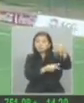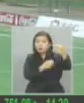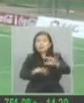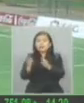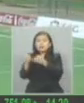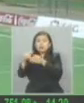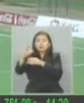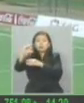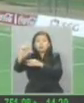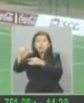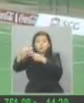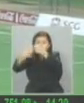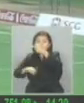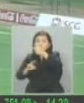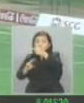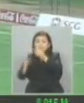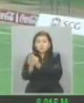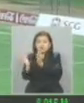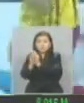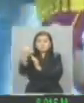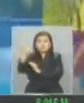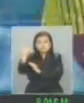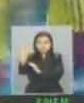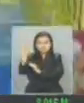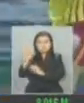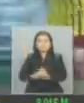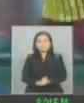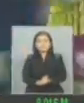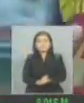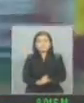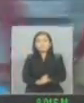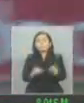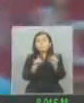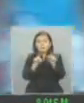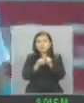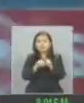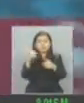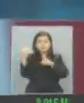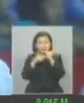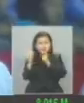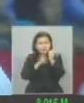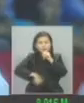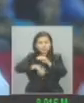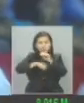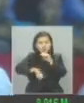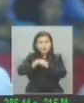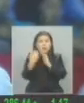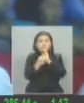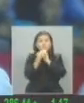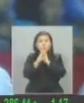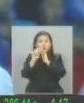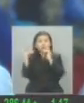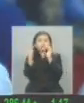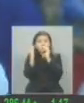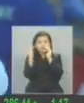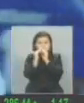อยู่อันดับที่7มี17คะแนนค่ะขณะที่อีกคู่นะคะบุรีรัมย์ PA นั้นทำได้เพียงแค่เสมอกับ TTM พิจิตร